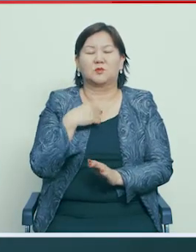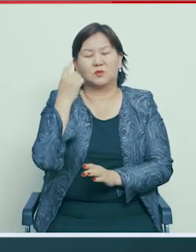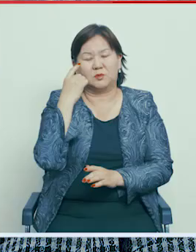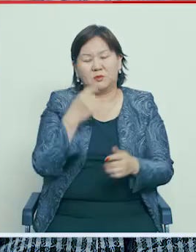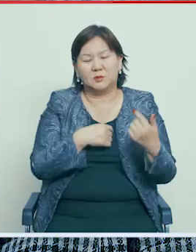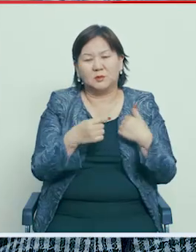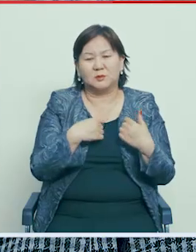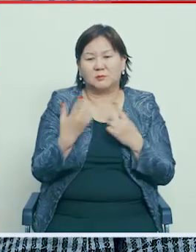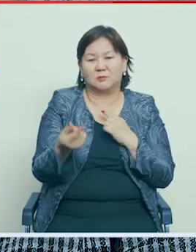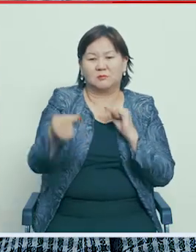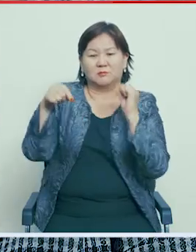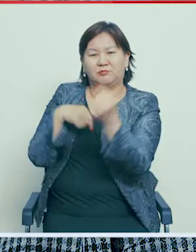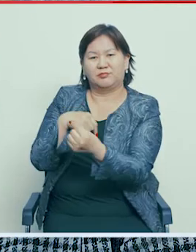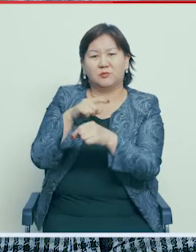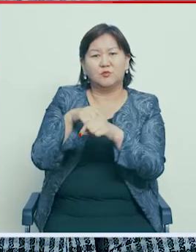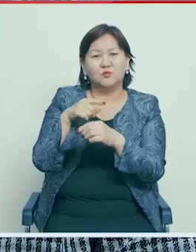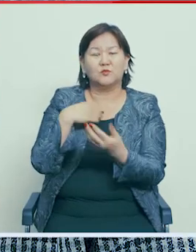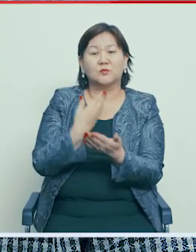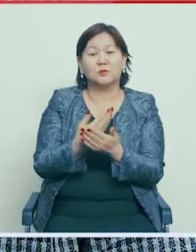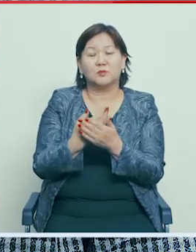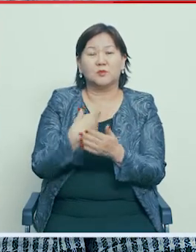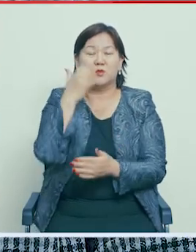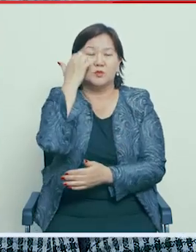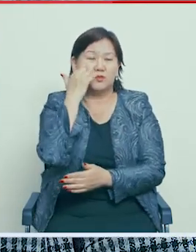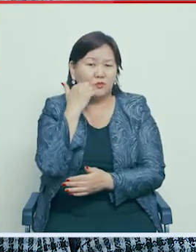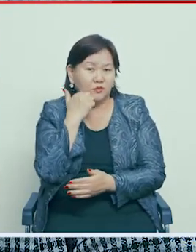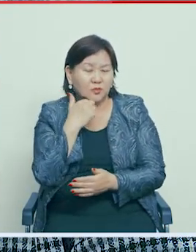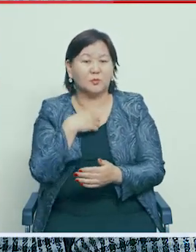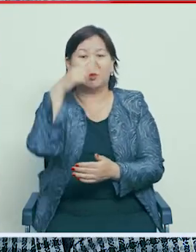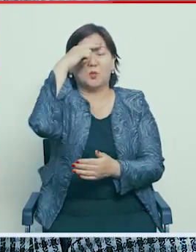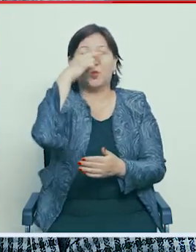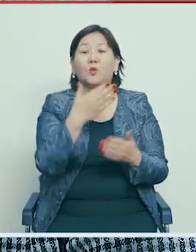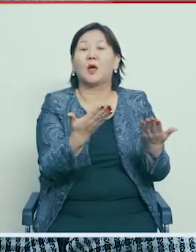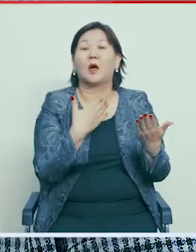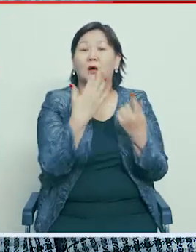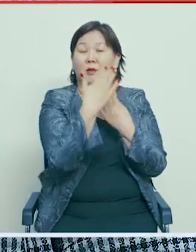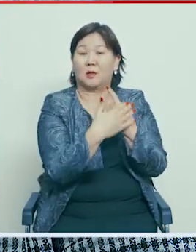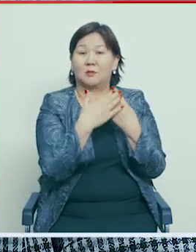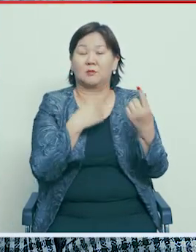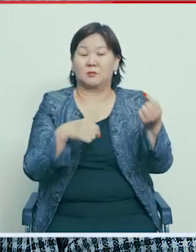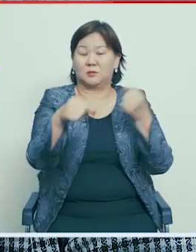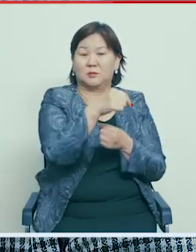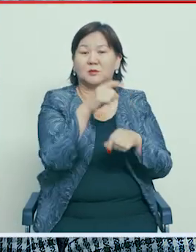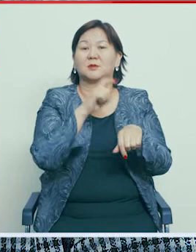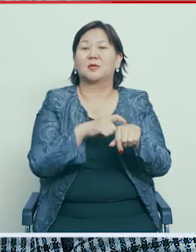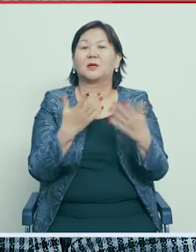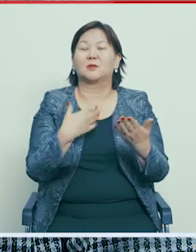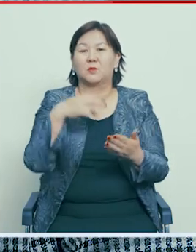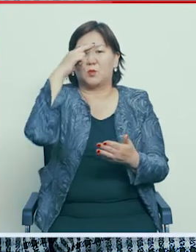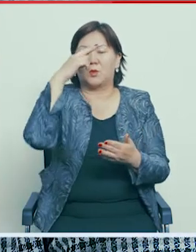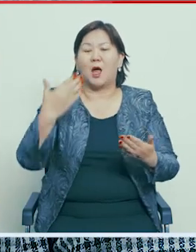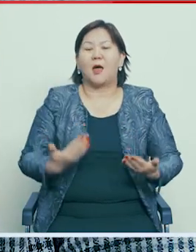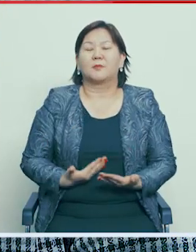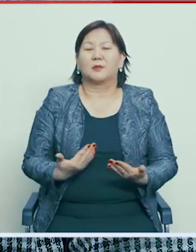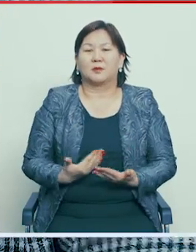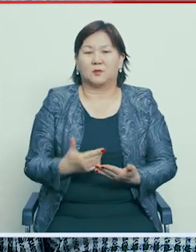бид хоёрын байр солигдох цаг хугацаа одоохон байна. Би өөрөө өвтлөөд миний хүү эргээд намайг асрах цаг хугацаа эрхийн цагт миний хүү тэр амьдрал